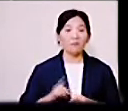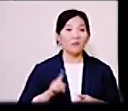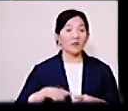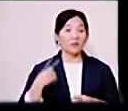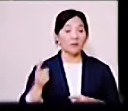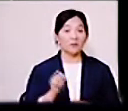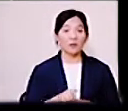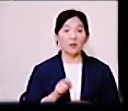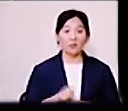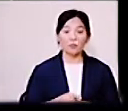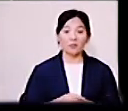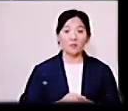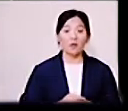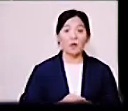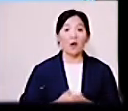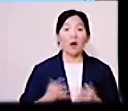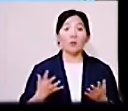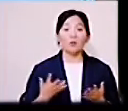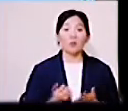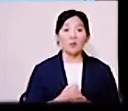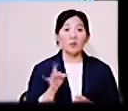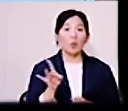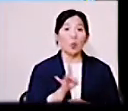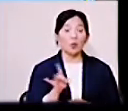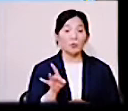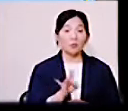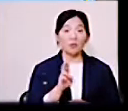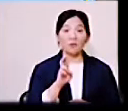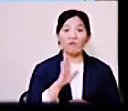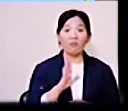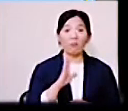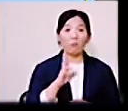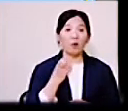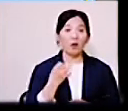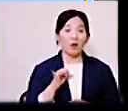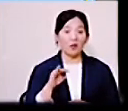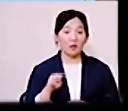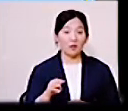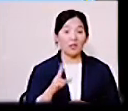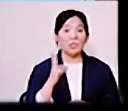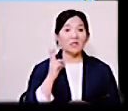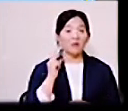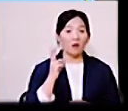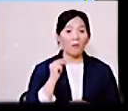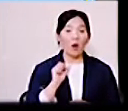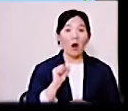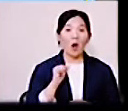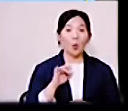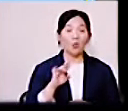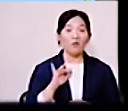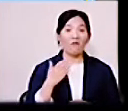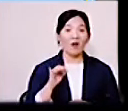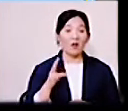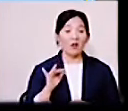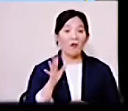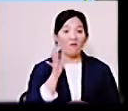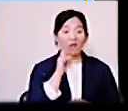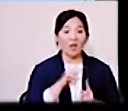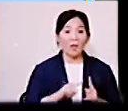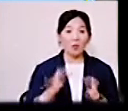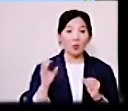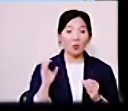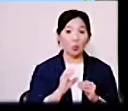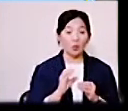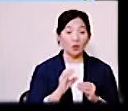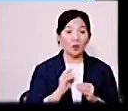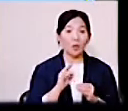Следующая задача. Определить размер в байтах цифрового аудиофайла, время звучания которого 10